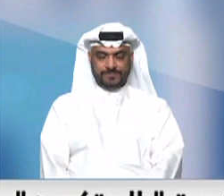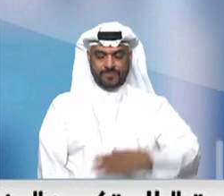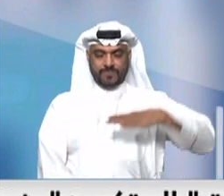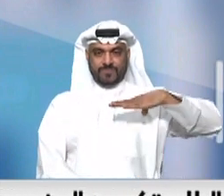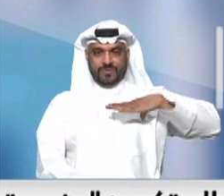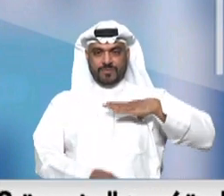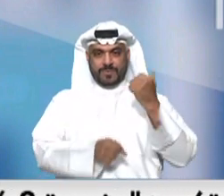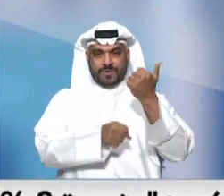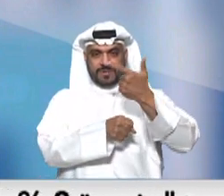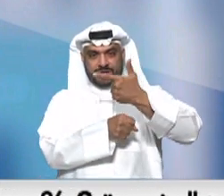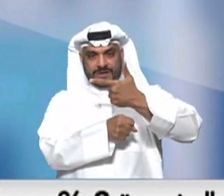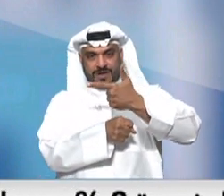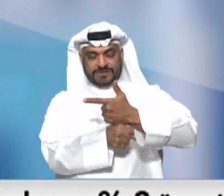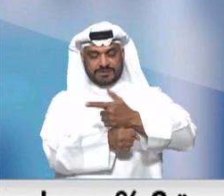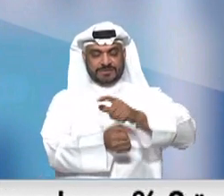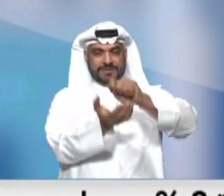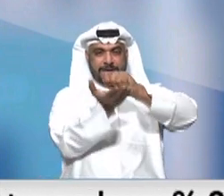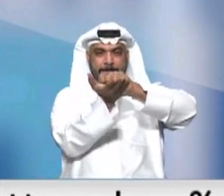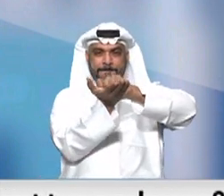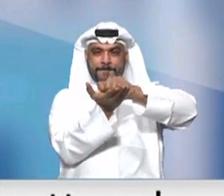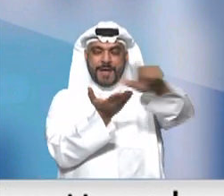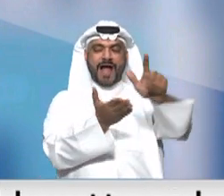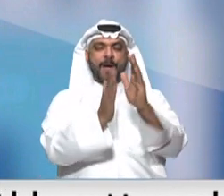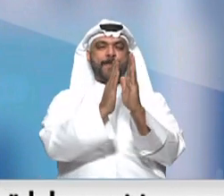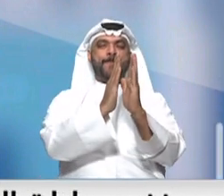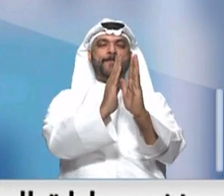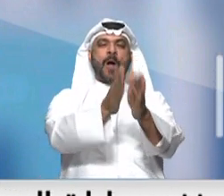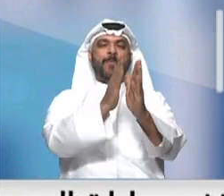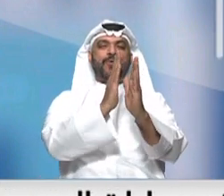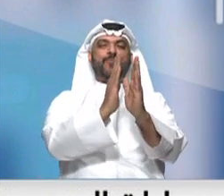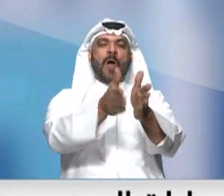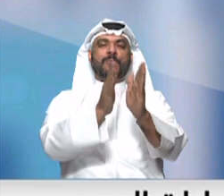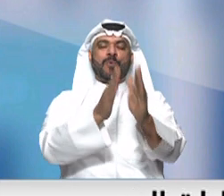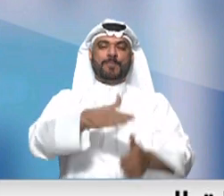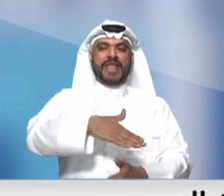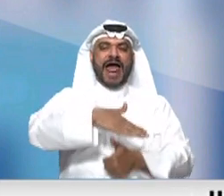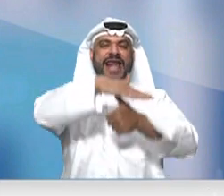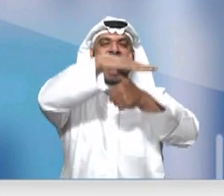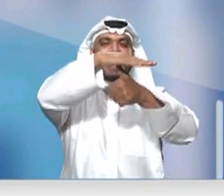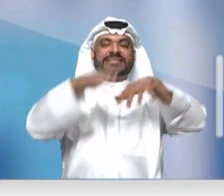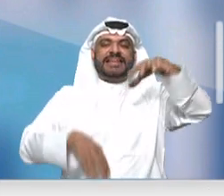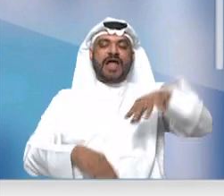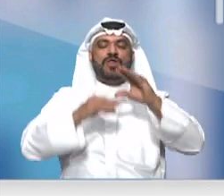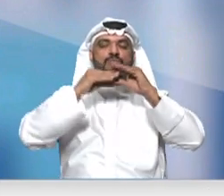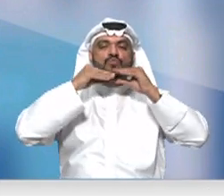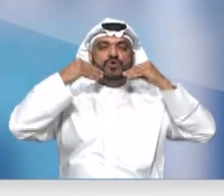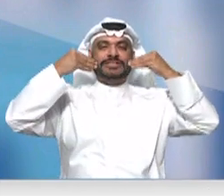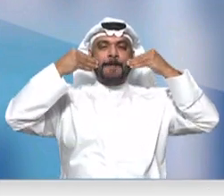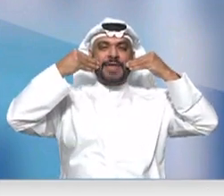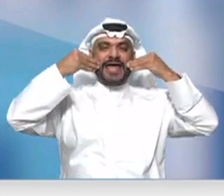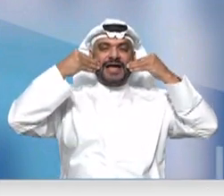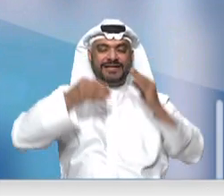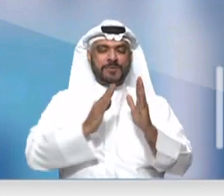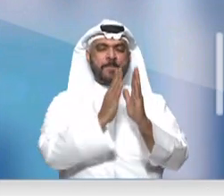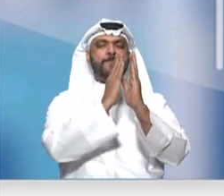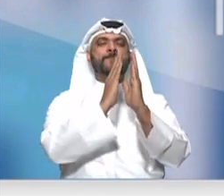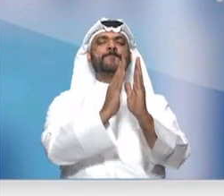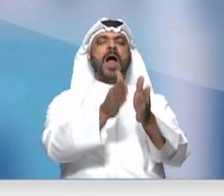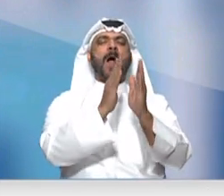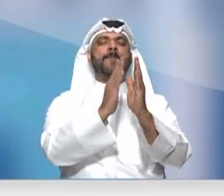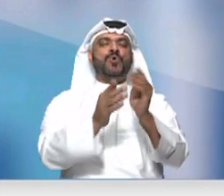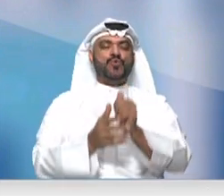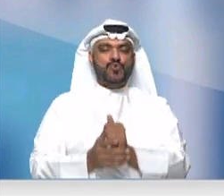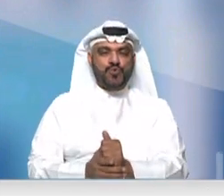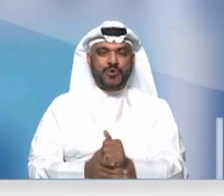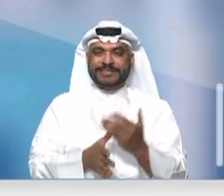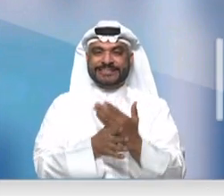وبعث سمو ولي العهد الشيخ صباح خالد الحمد الصباح حفظه الله ببرق تهنئه الى فخامه الرئيس فيليب